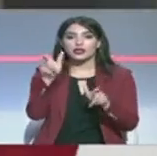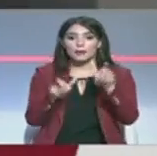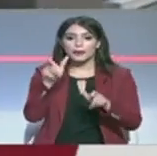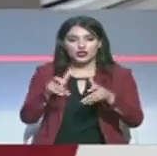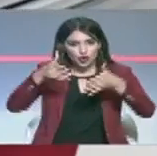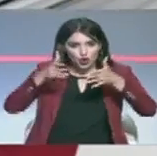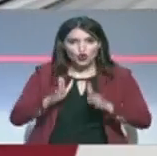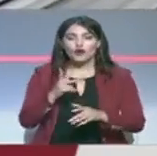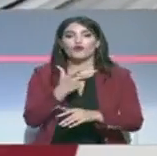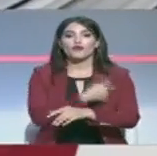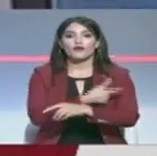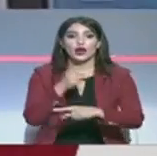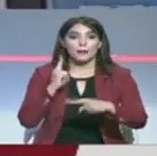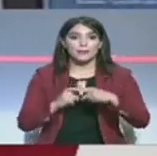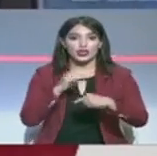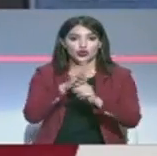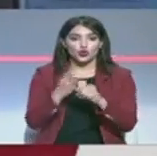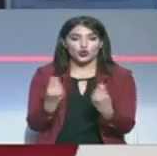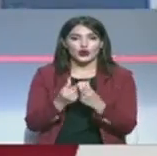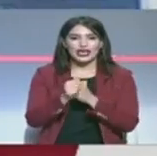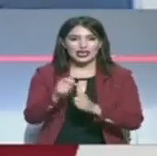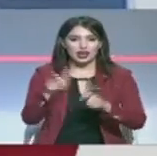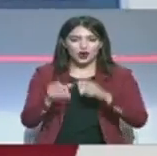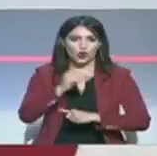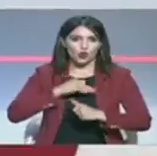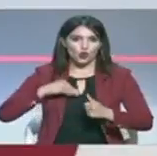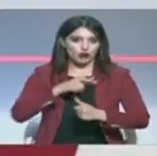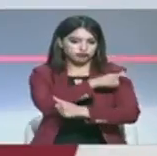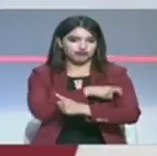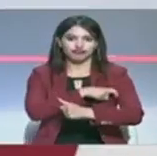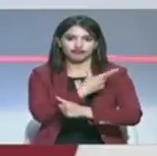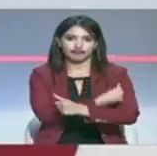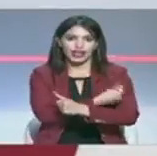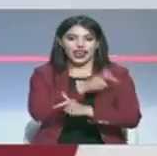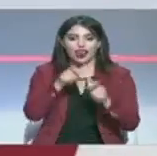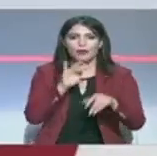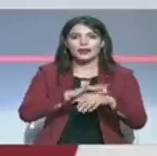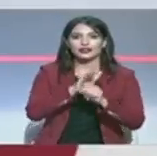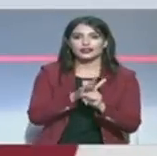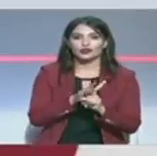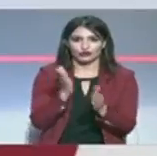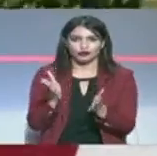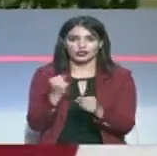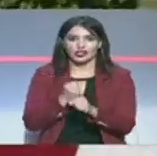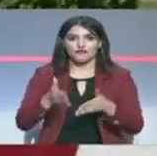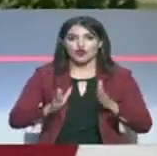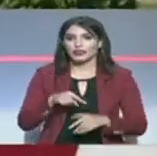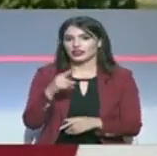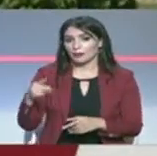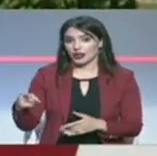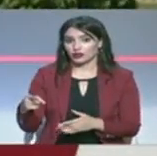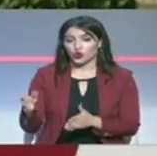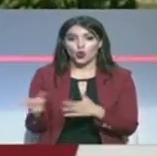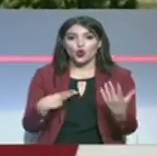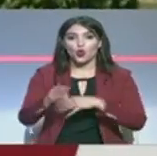مؤكدة بفيروس كورونا أمس في صفوف الإطارات الطبية وشبه الطبية العاملة بالمستشفى. وفي